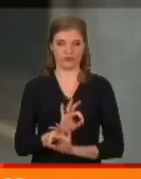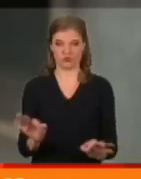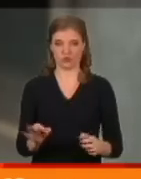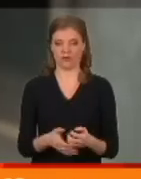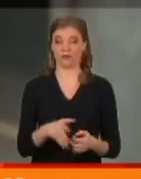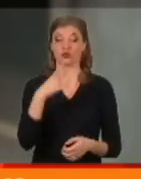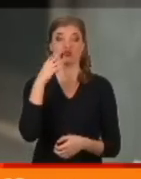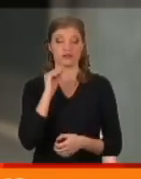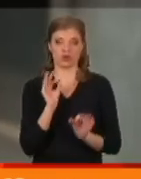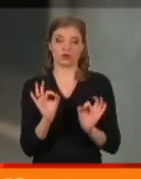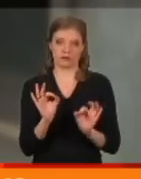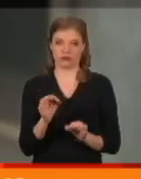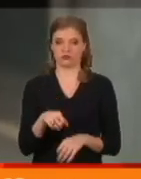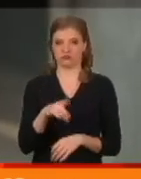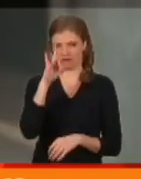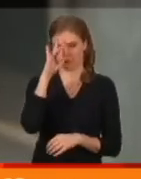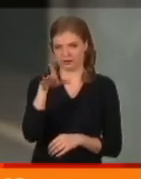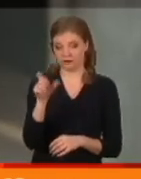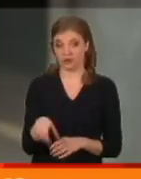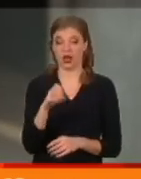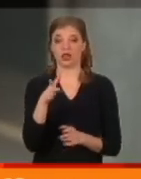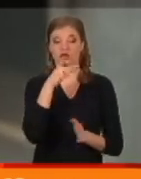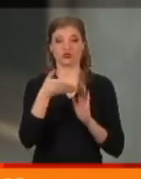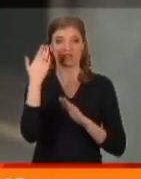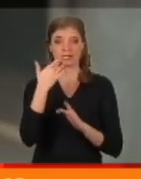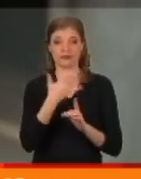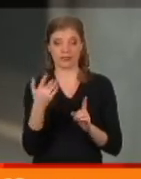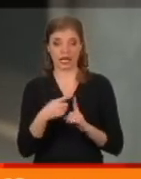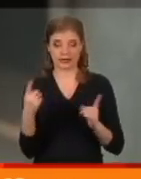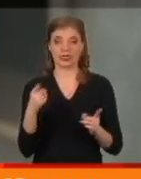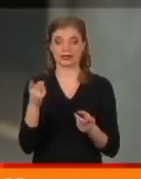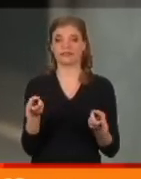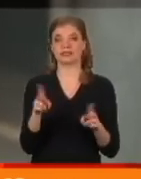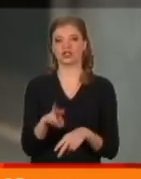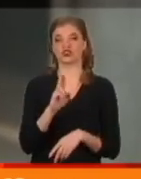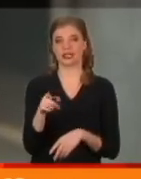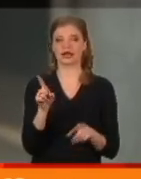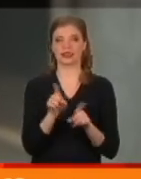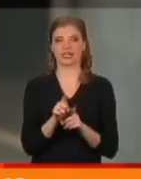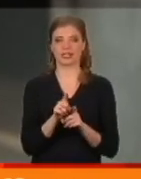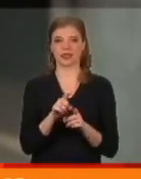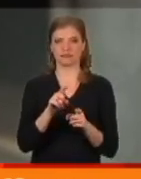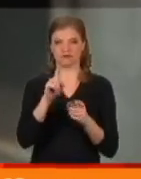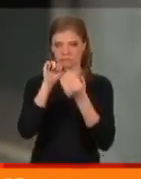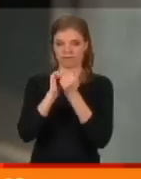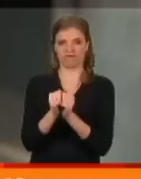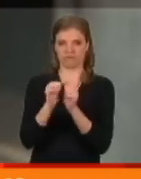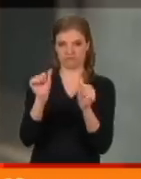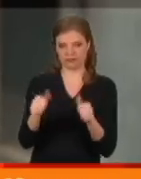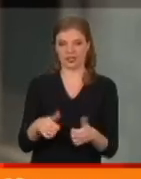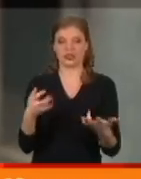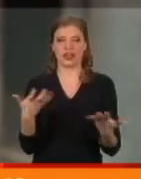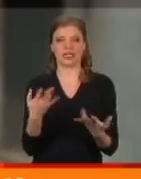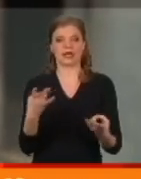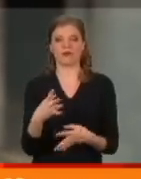чудово. Шевченко, безперечно, могутня персона, але з часів радянських він нам залишився як такий забронзовілий абсолютний істукан, на